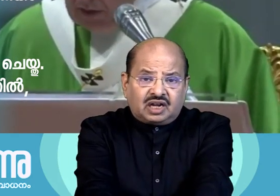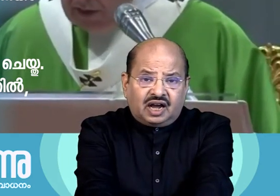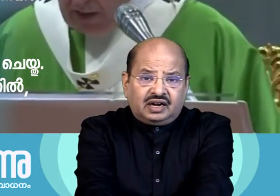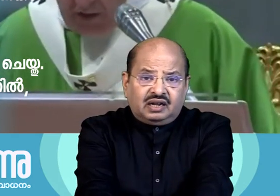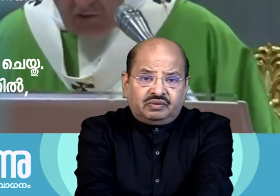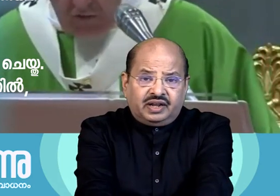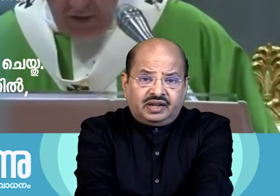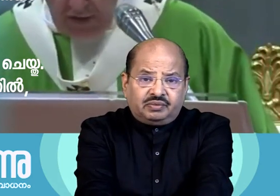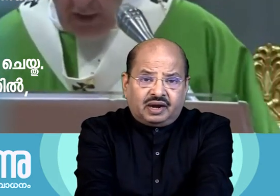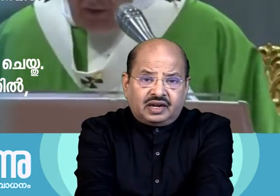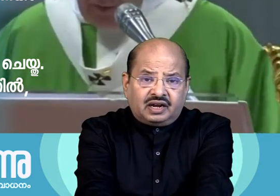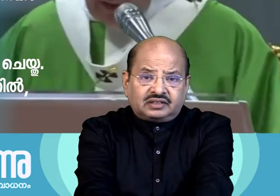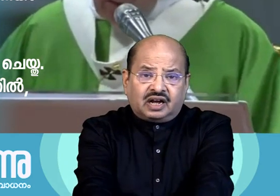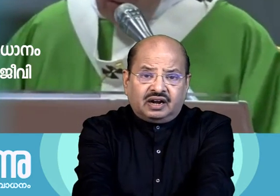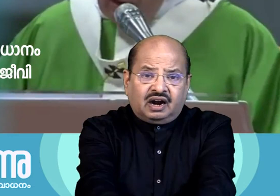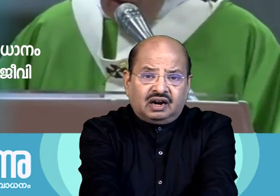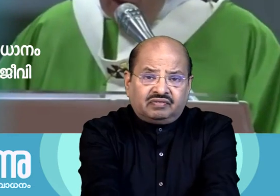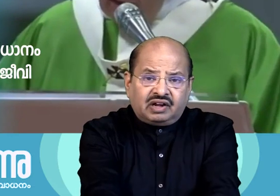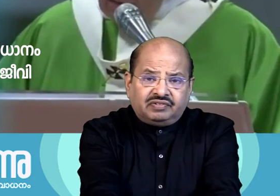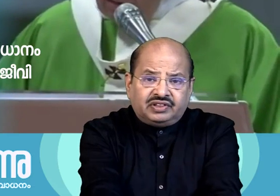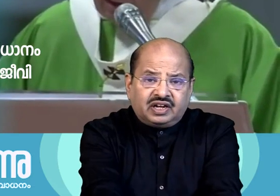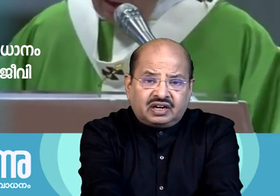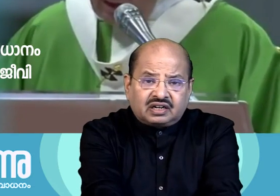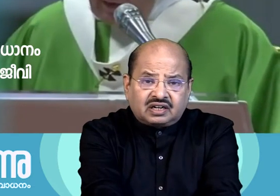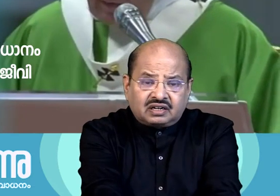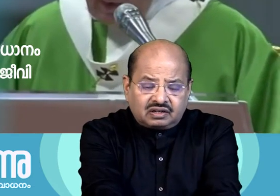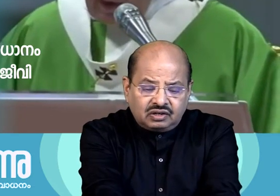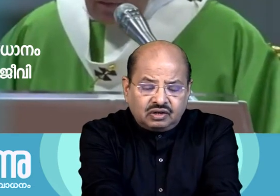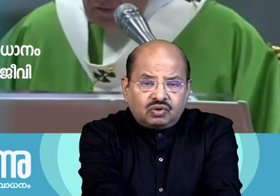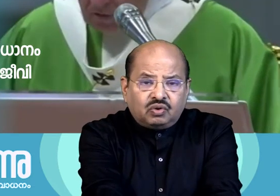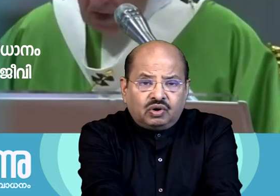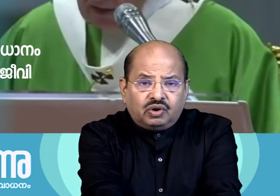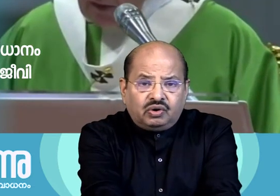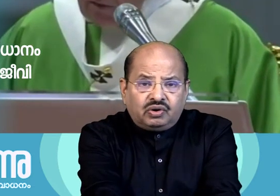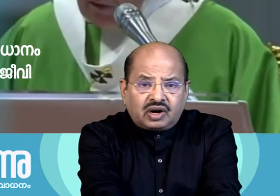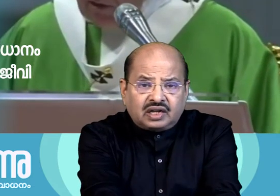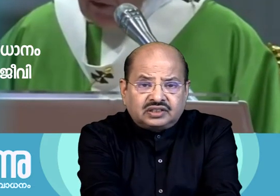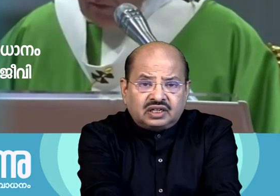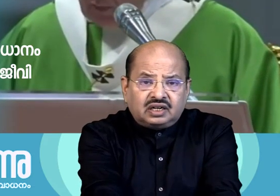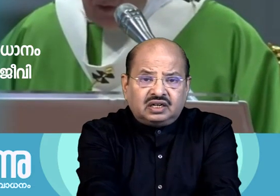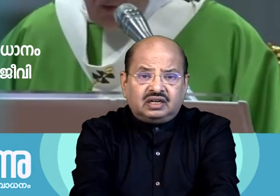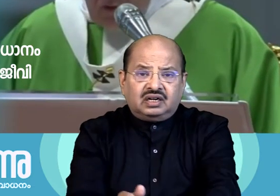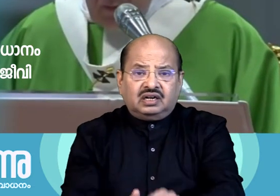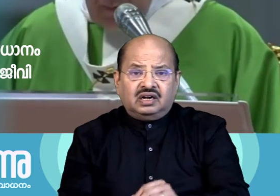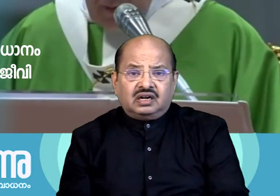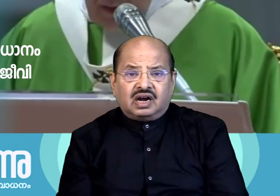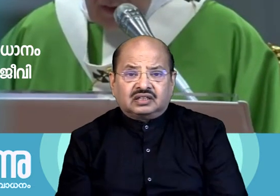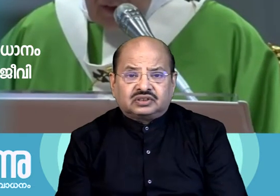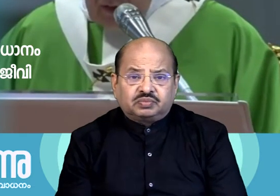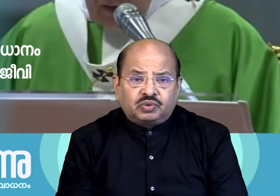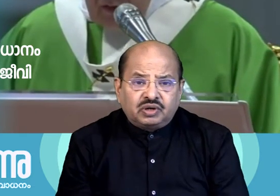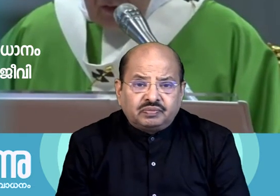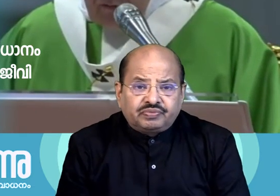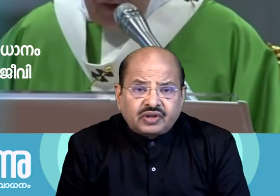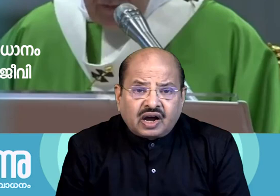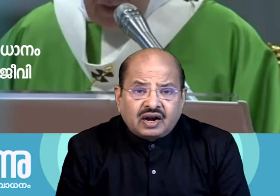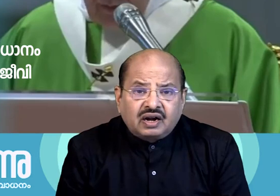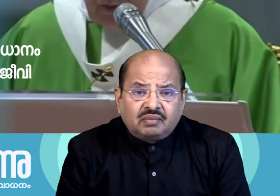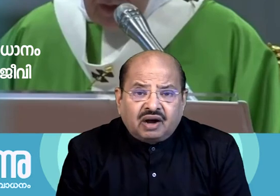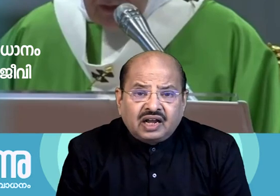സാഹചര്യ സംസ്കാരങ്ങളുടെയുമായ ധാരാളം വൈവിധ്യങ്ങൾക്ക് ഓരോ രാജ്യങ്ങൾ